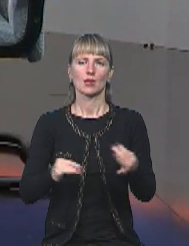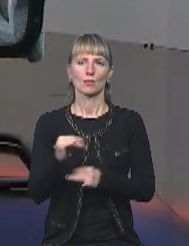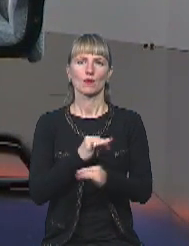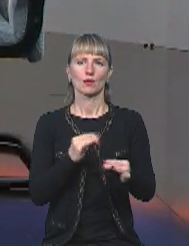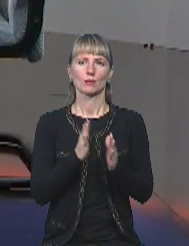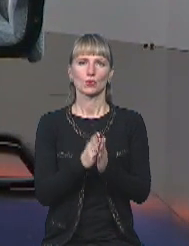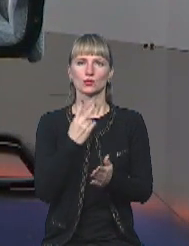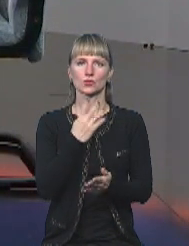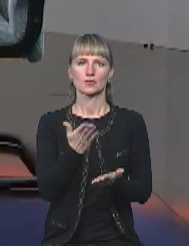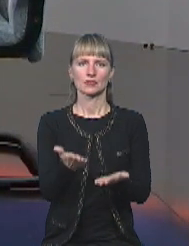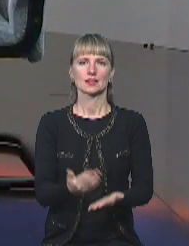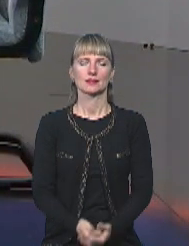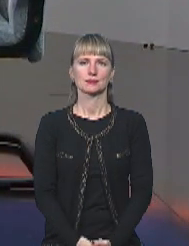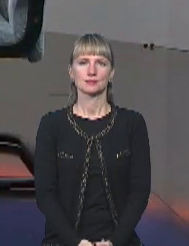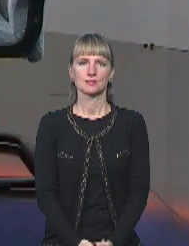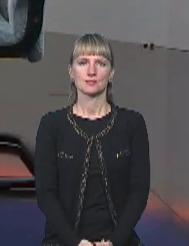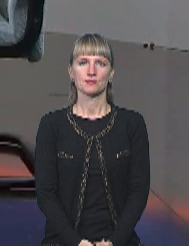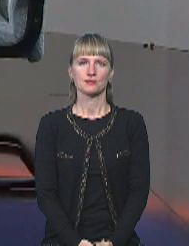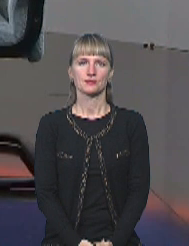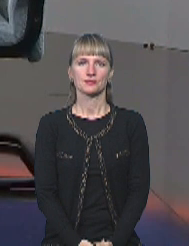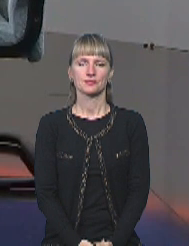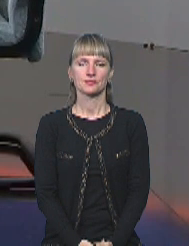Прошу, Тетяна Дурнєва.